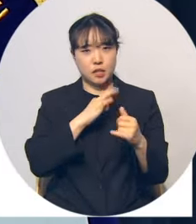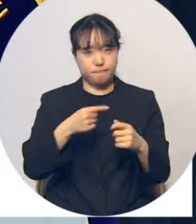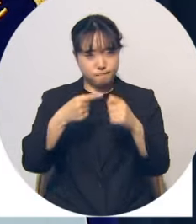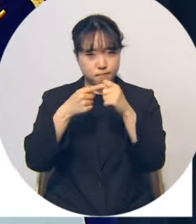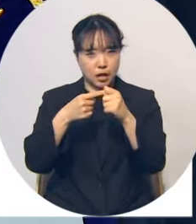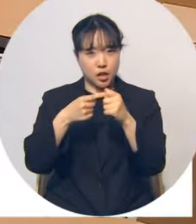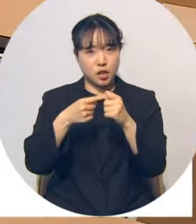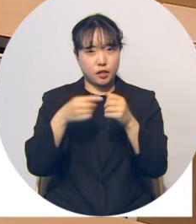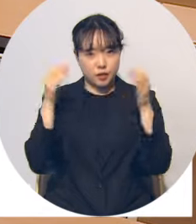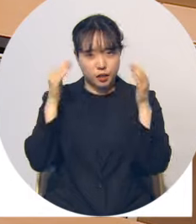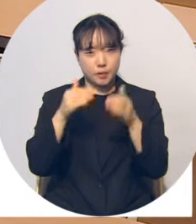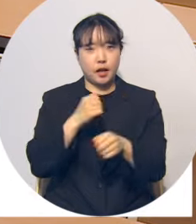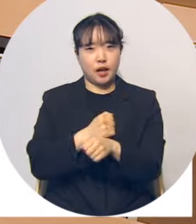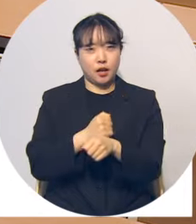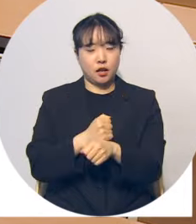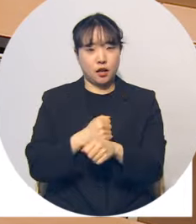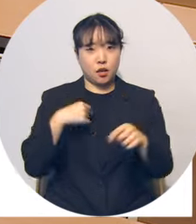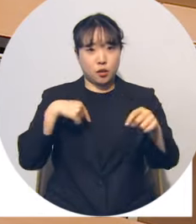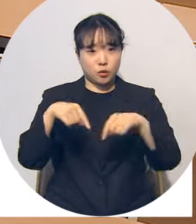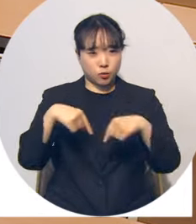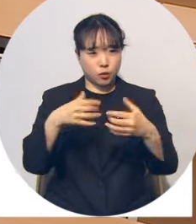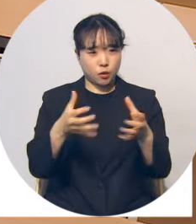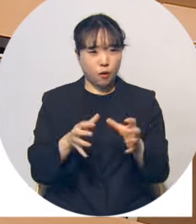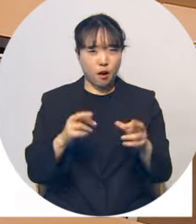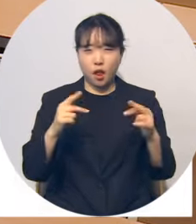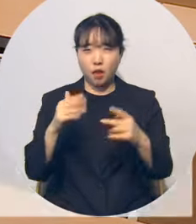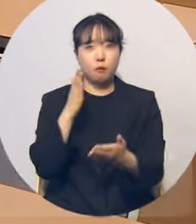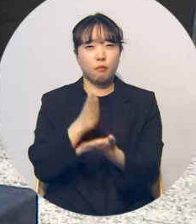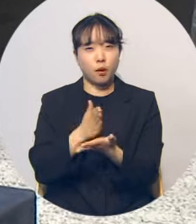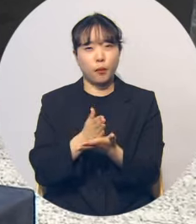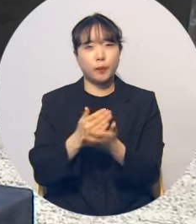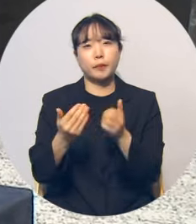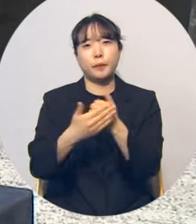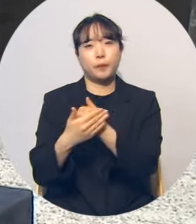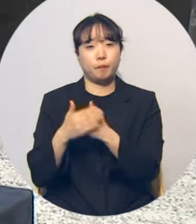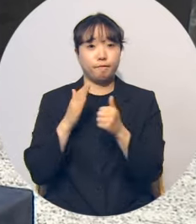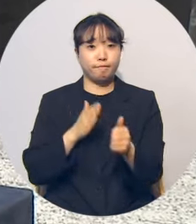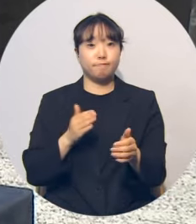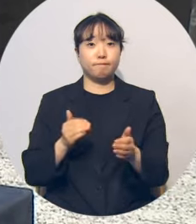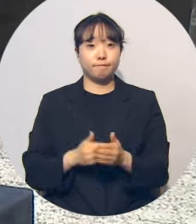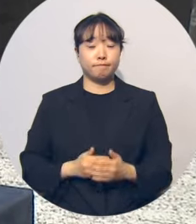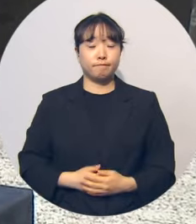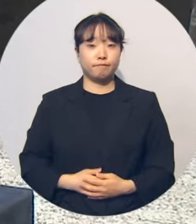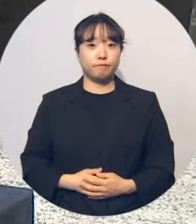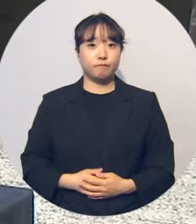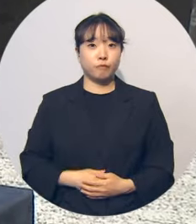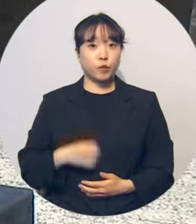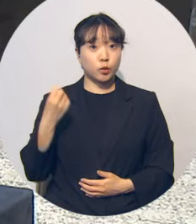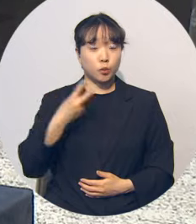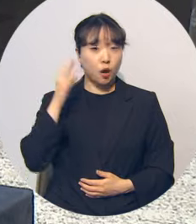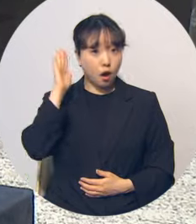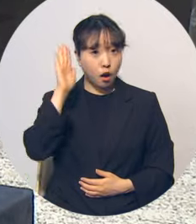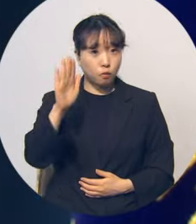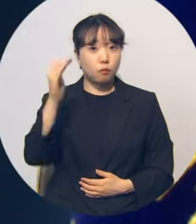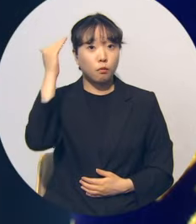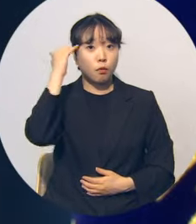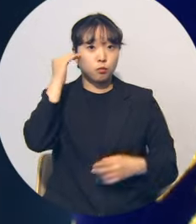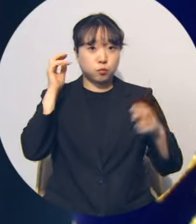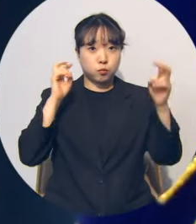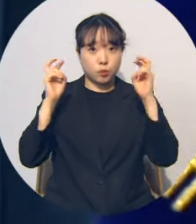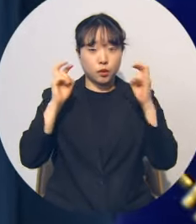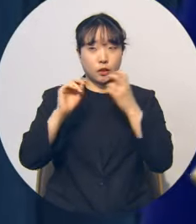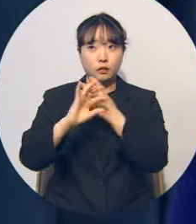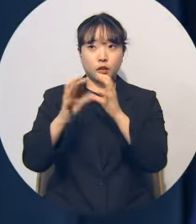하며 정치권에도 초당적 협력을 요청한 바 있습니다 대통령 시를 나러 앞으로도 우리 기업이 해외에서 기업